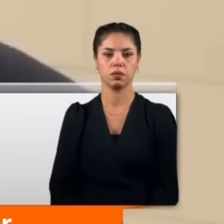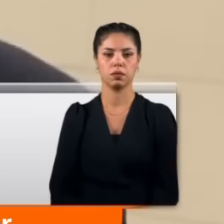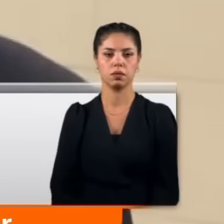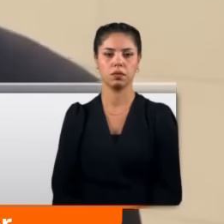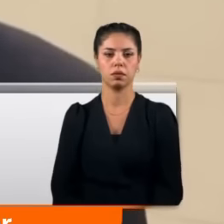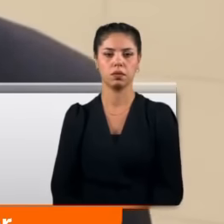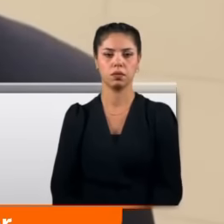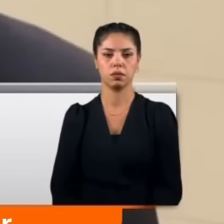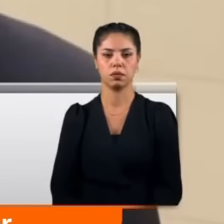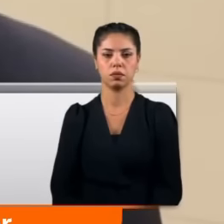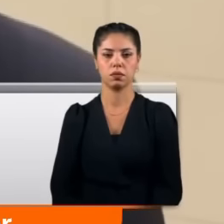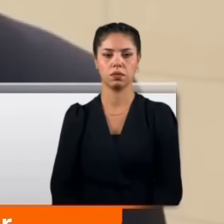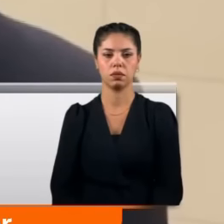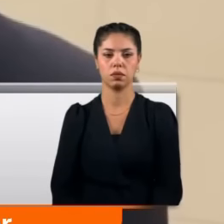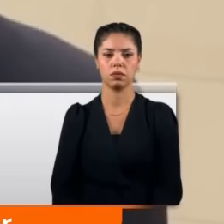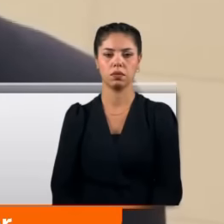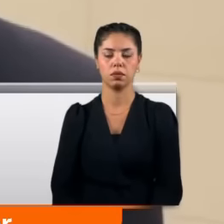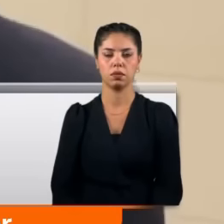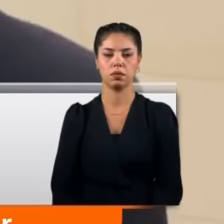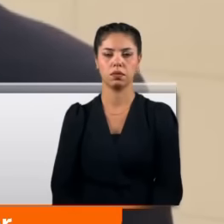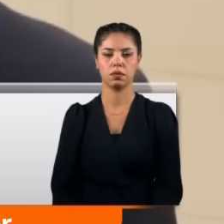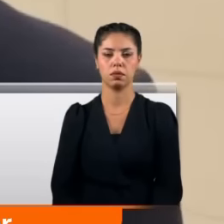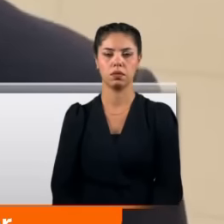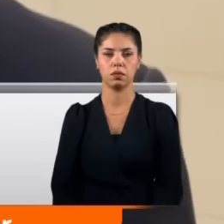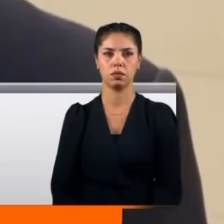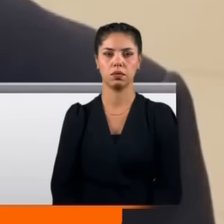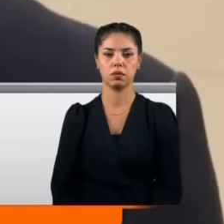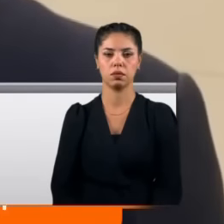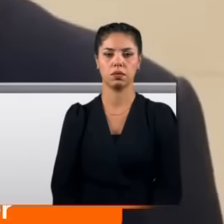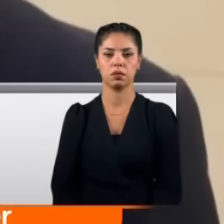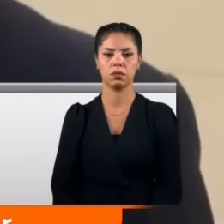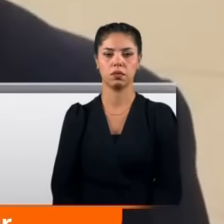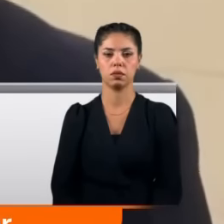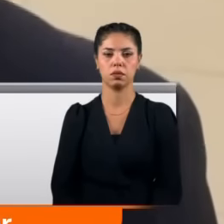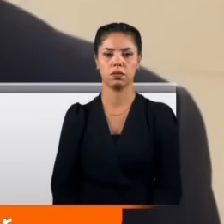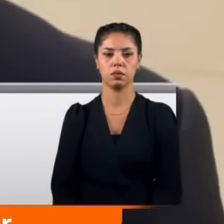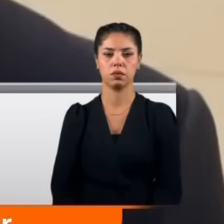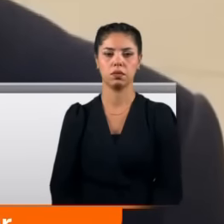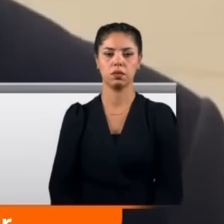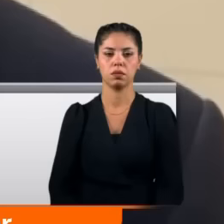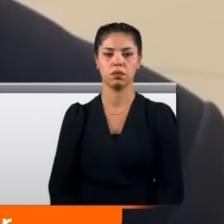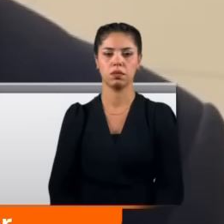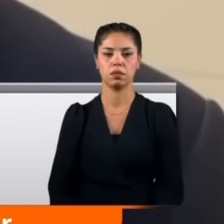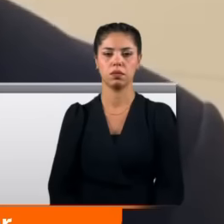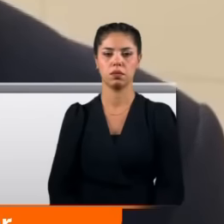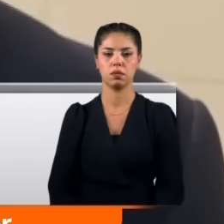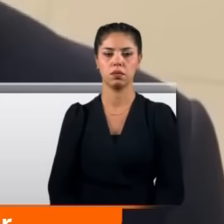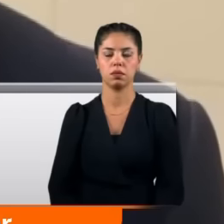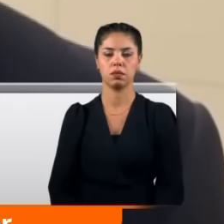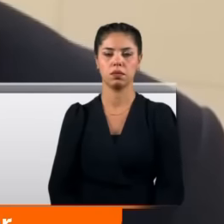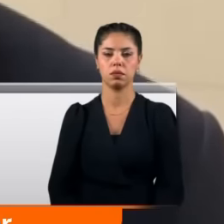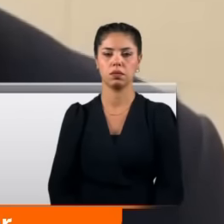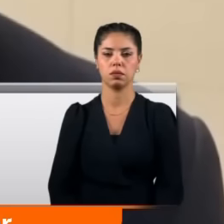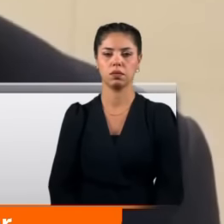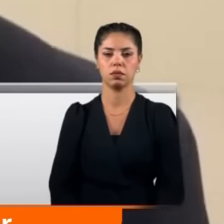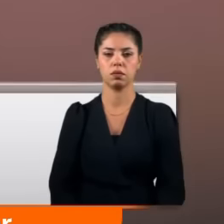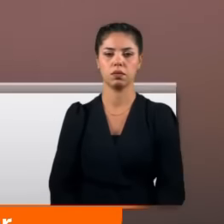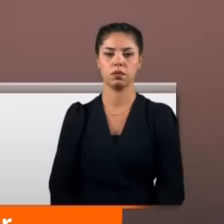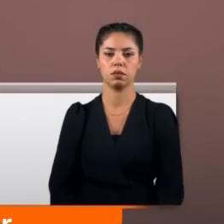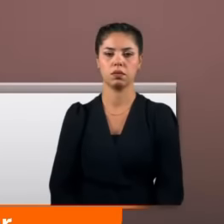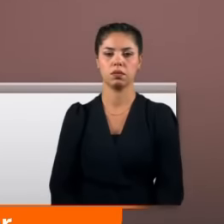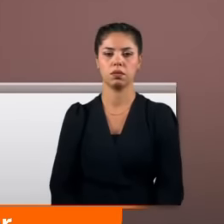Ve o savunma arasında kendisi son bir yıldır para getirip götürmekten bankacılık işlemi yapmayı unuttum dahi